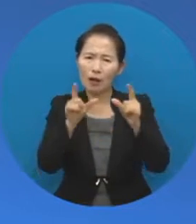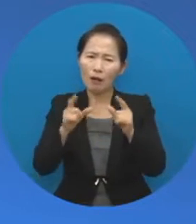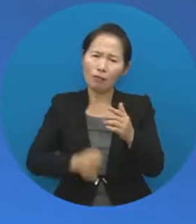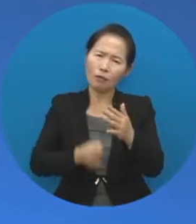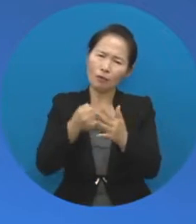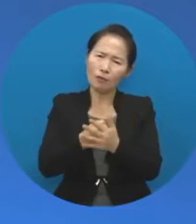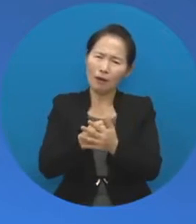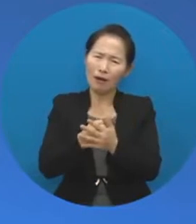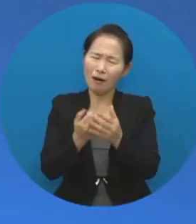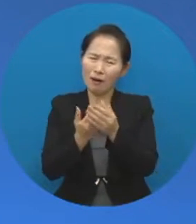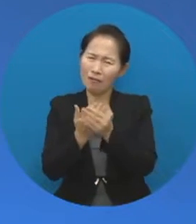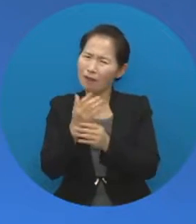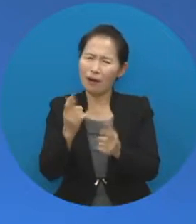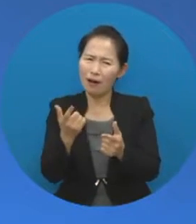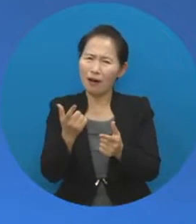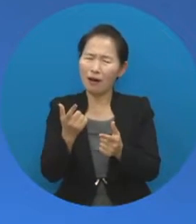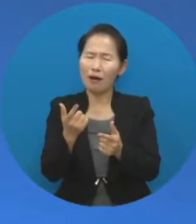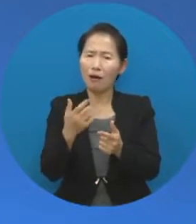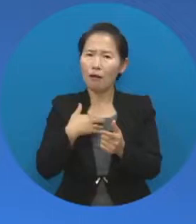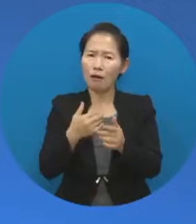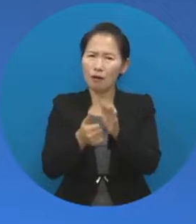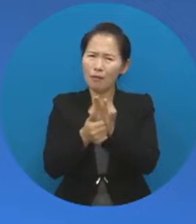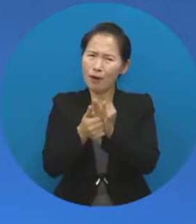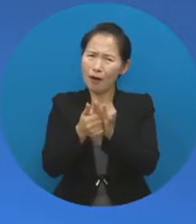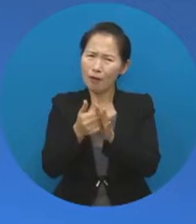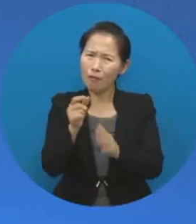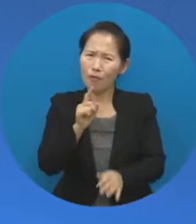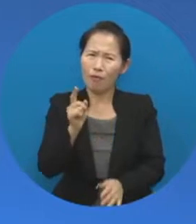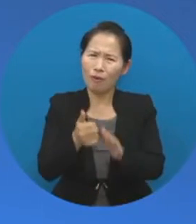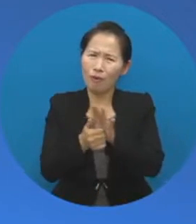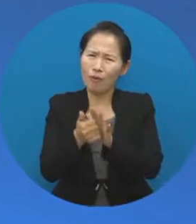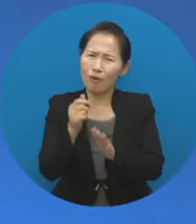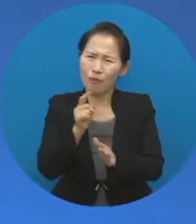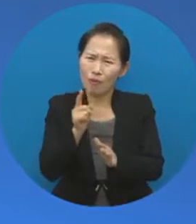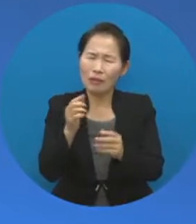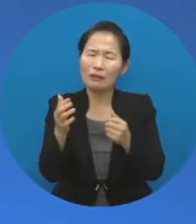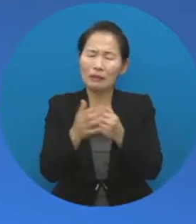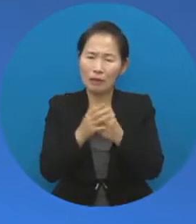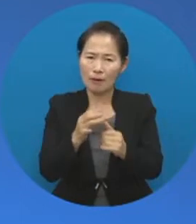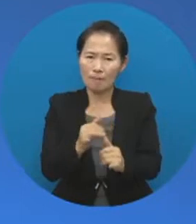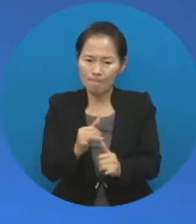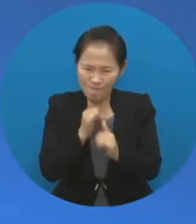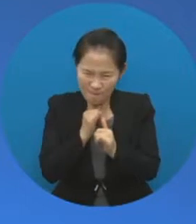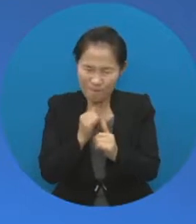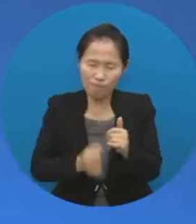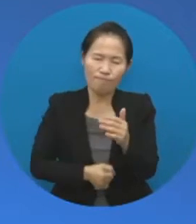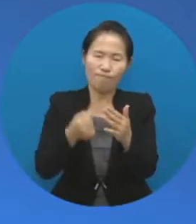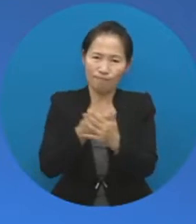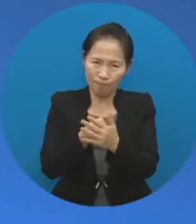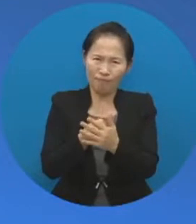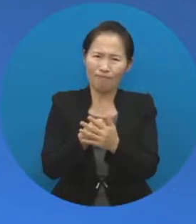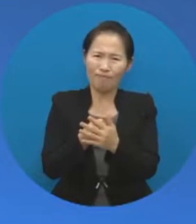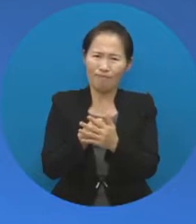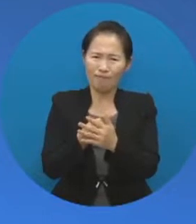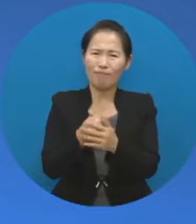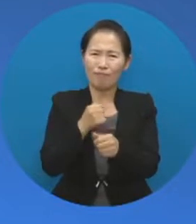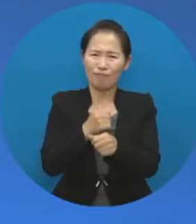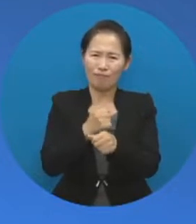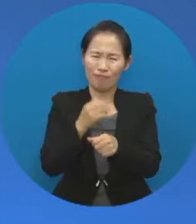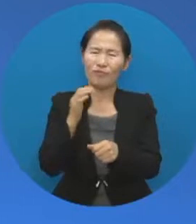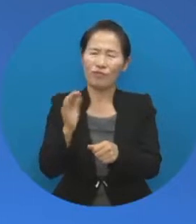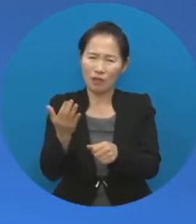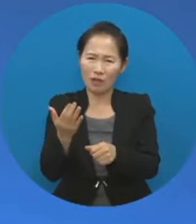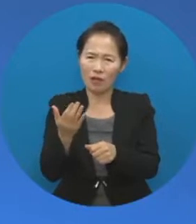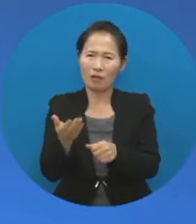그리고 살아가야 될 희망도 없었고 그래서 제가 그때 자살을 선택하게 됐는데 하나님께서 또